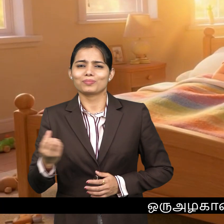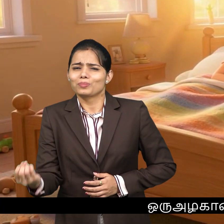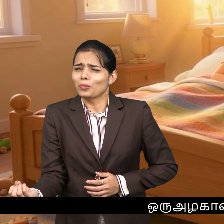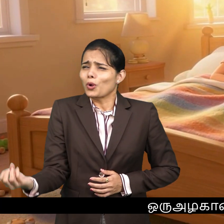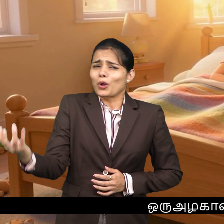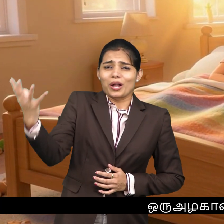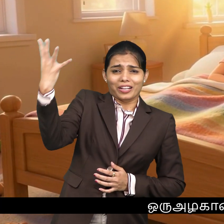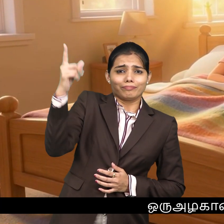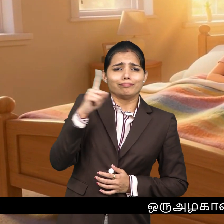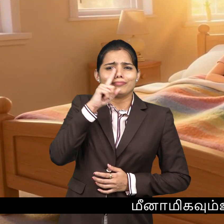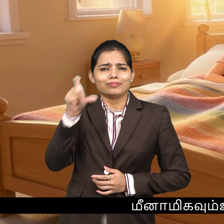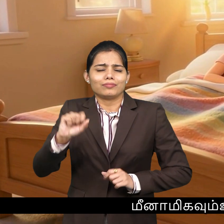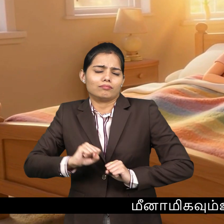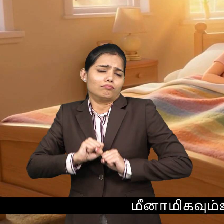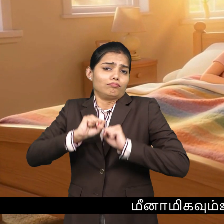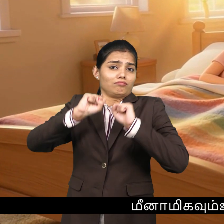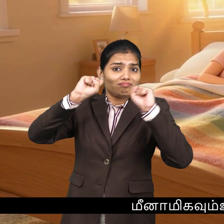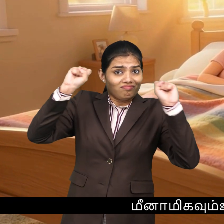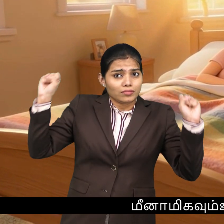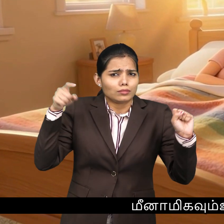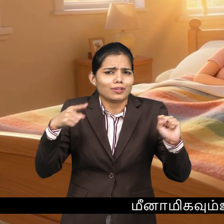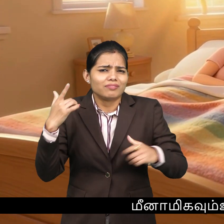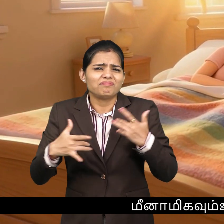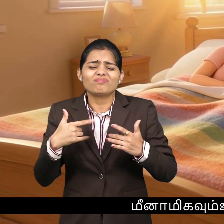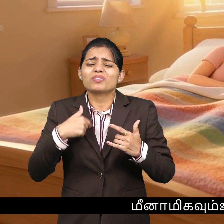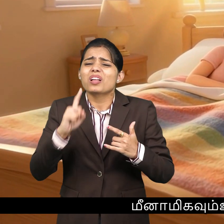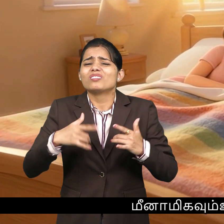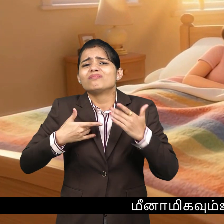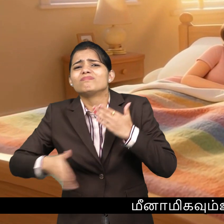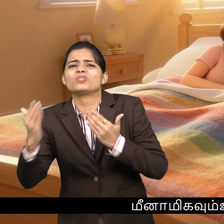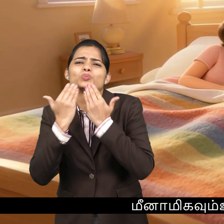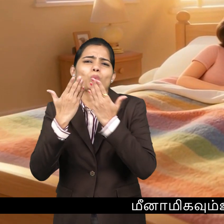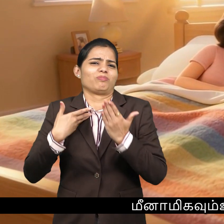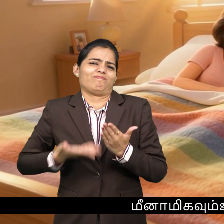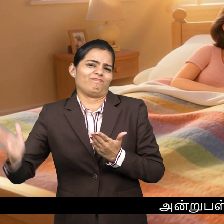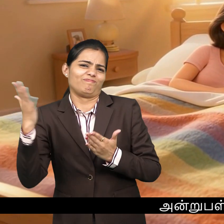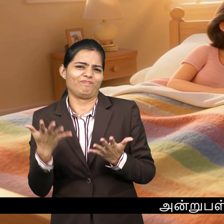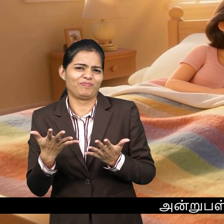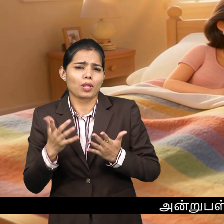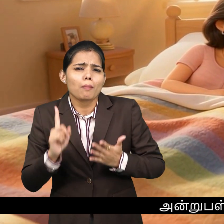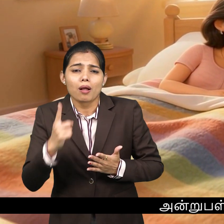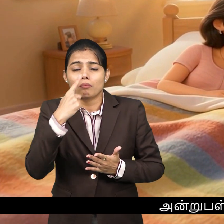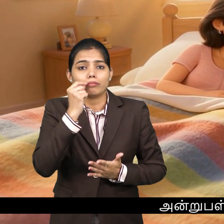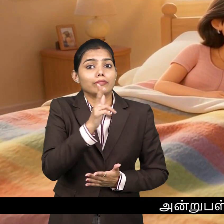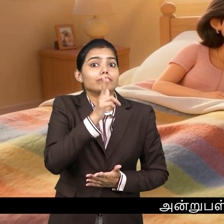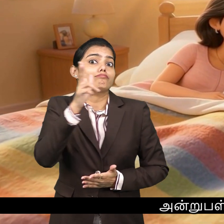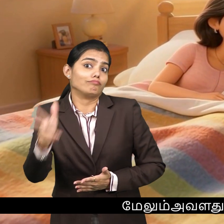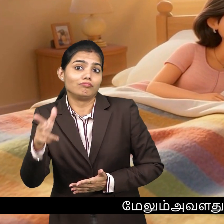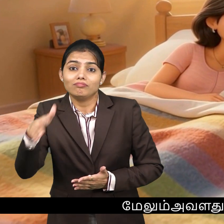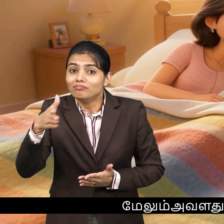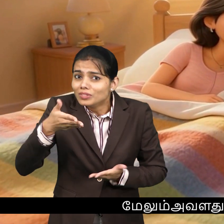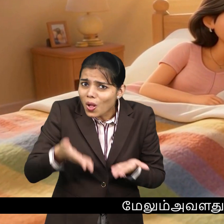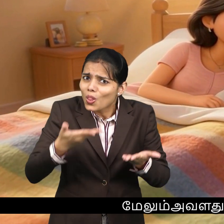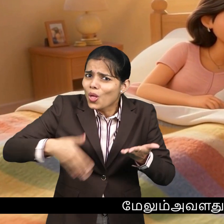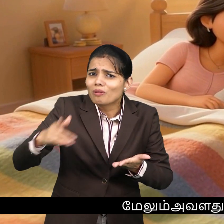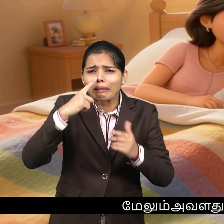ஒரு அழகான காலை பொழுதில் மீனா மிகவும் உற்சாகமாக எழுந்தாள். அன்று பள்ளி விடுமுறை நாள்.